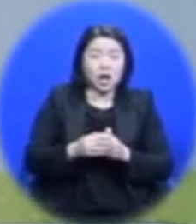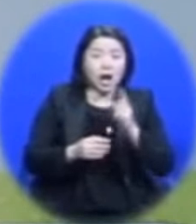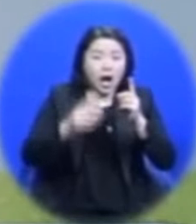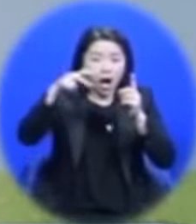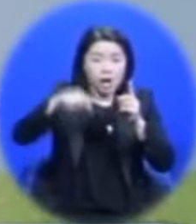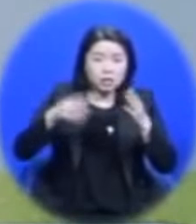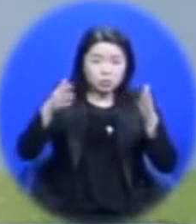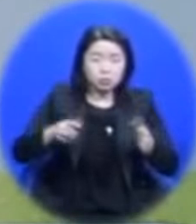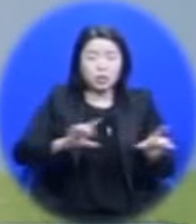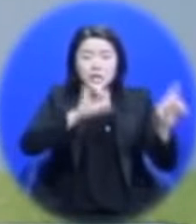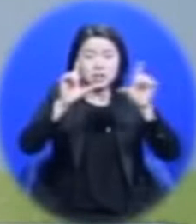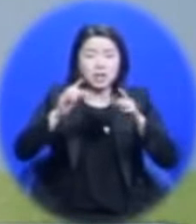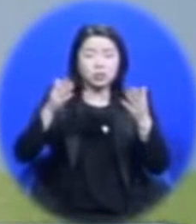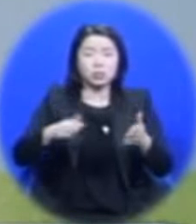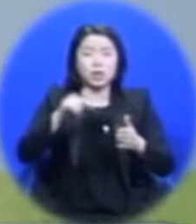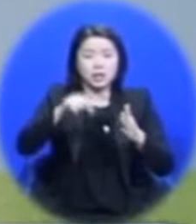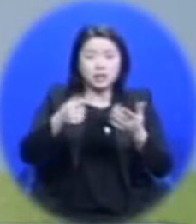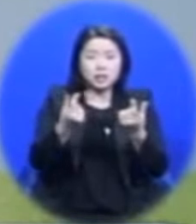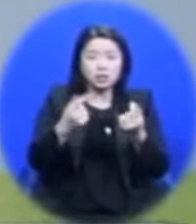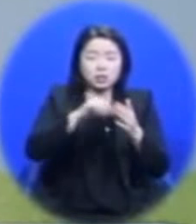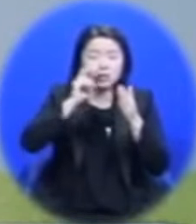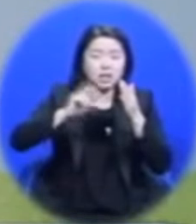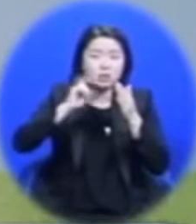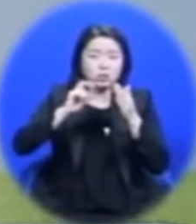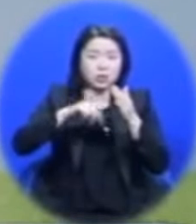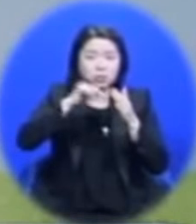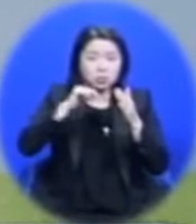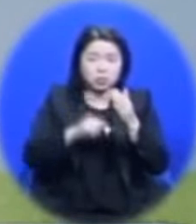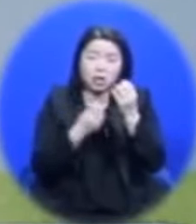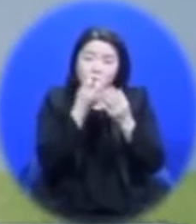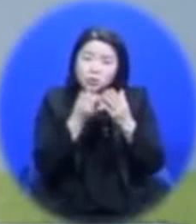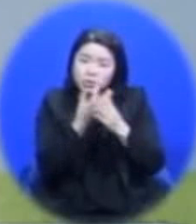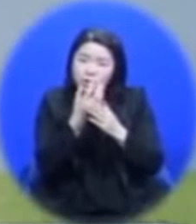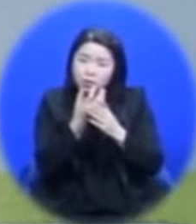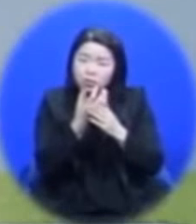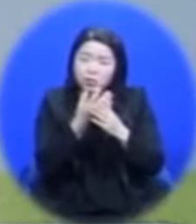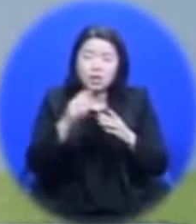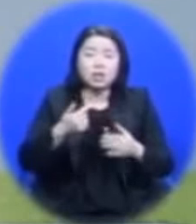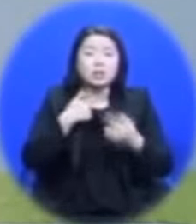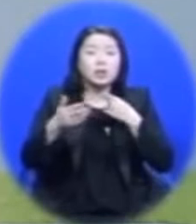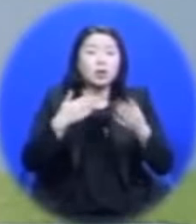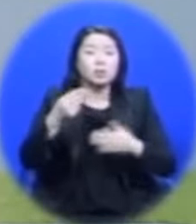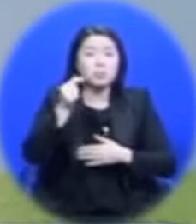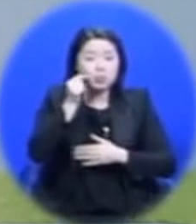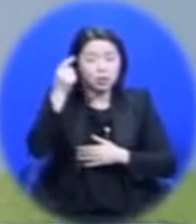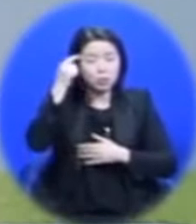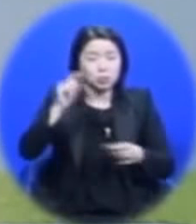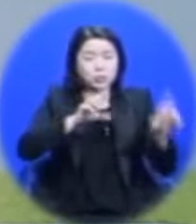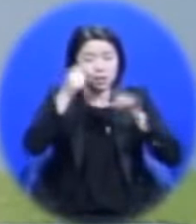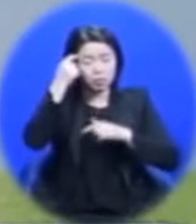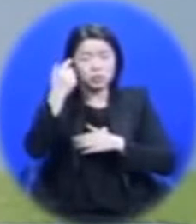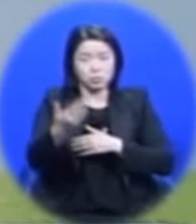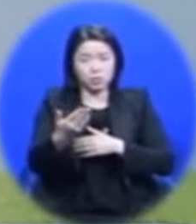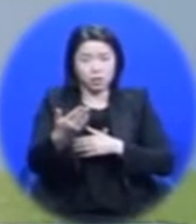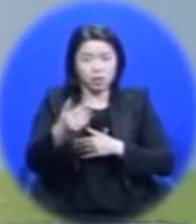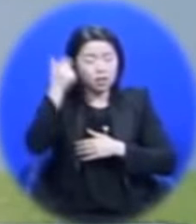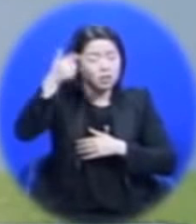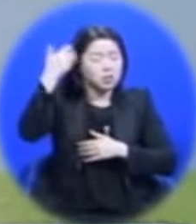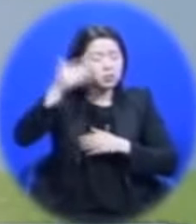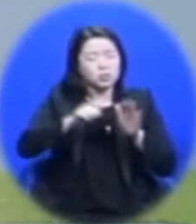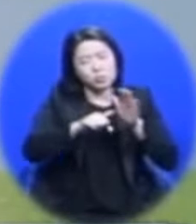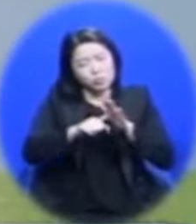동안에 왜 그런 찬송이 내 속에서 솟아나는 것을 경험을 못하고 사는 거지요? 영적으로 눌려서 그런